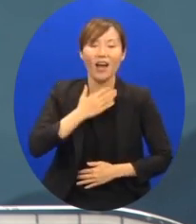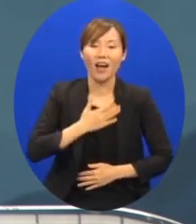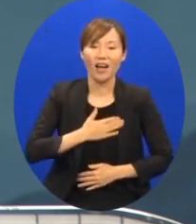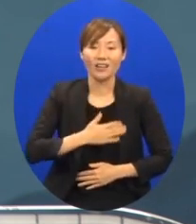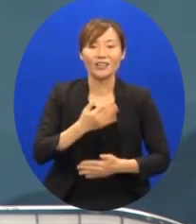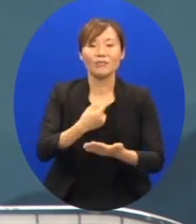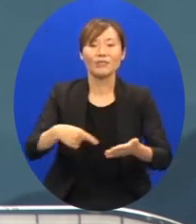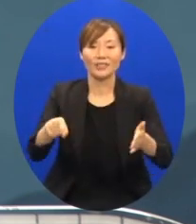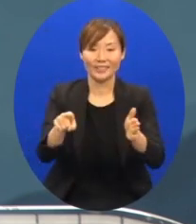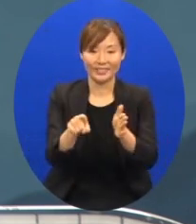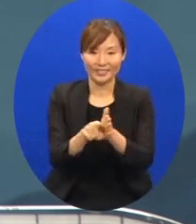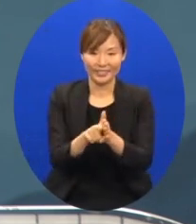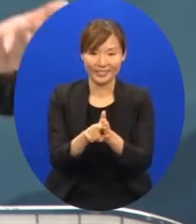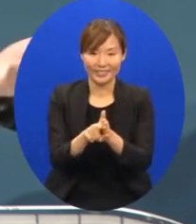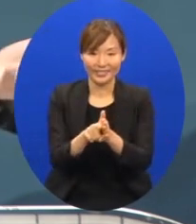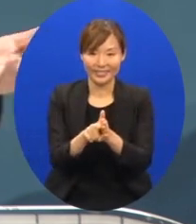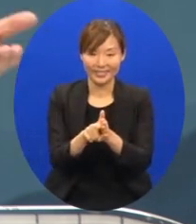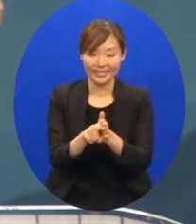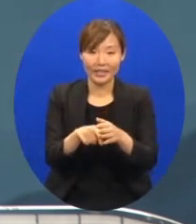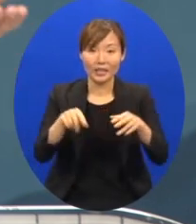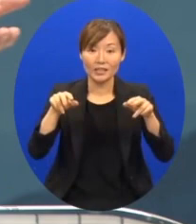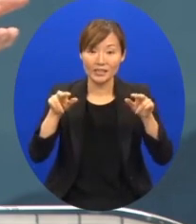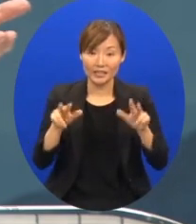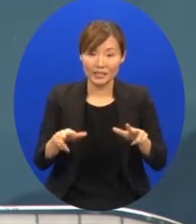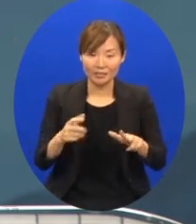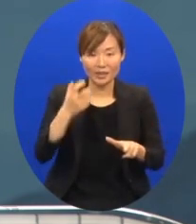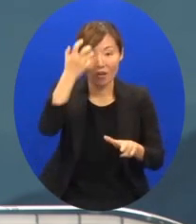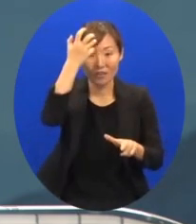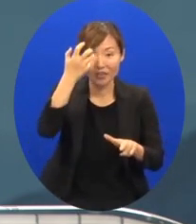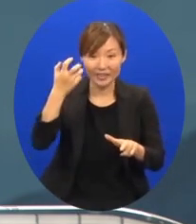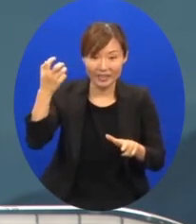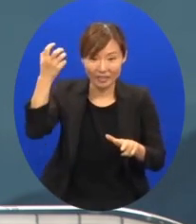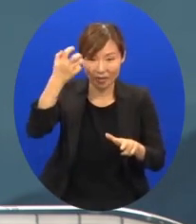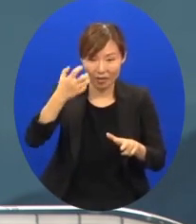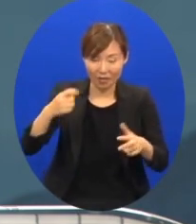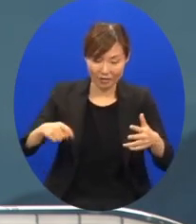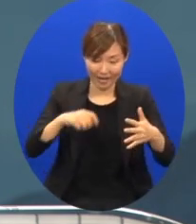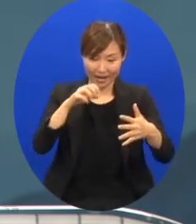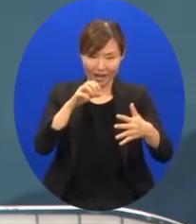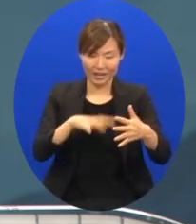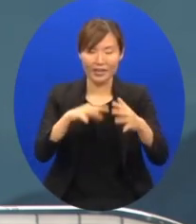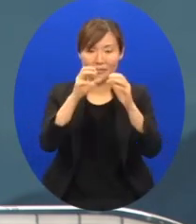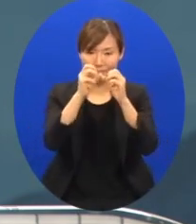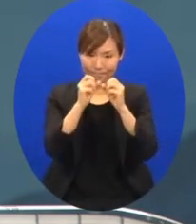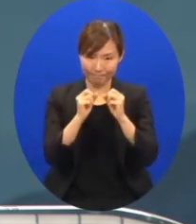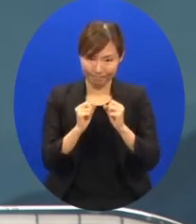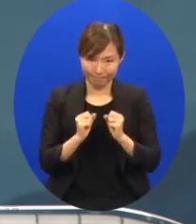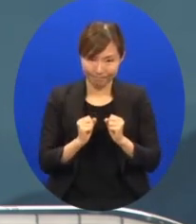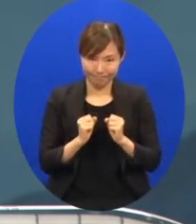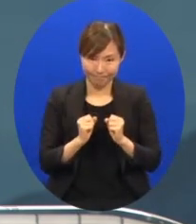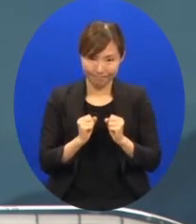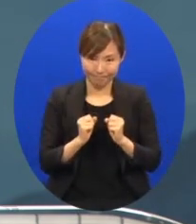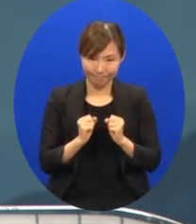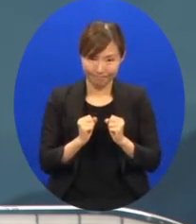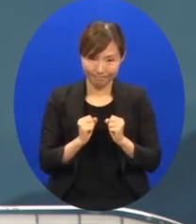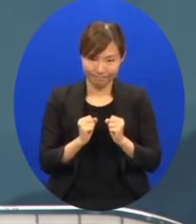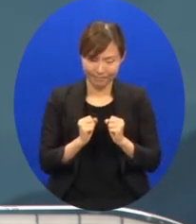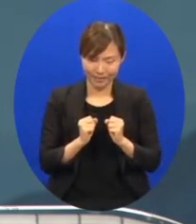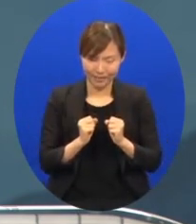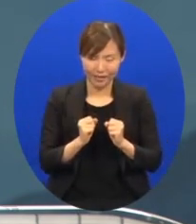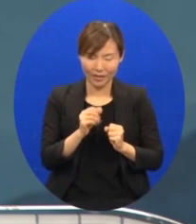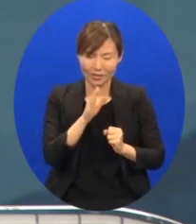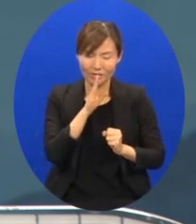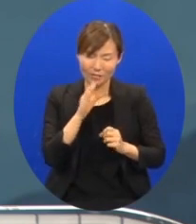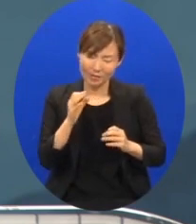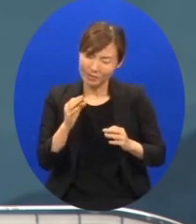하시되 는 것입니다 여러분 지금 성령께서 우리 안에 거하시는 이다 그건 정말 놀라운